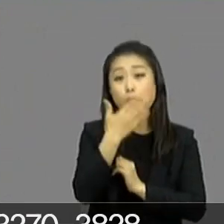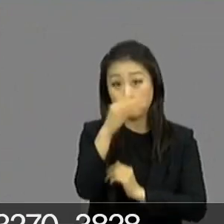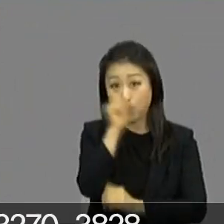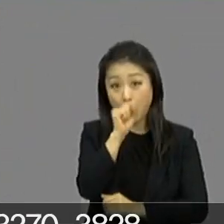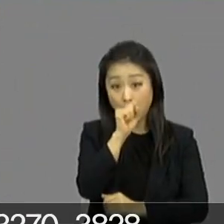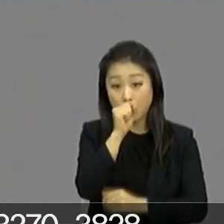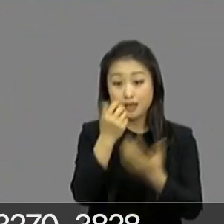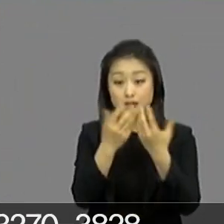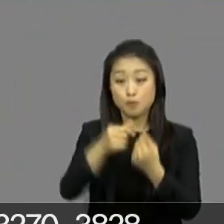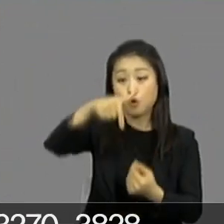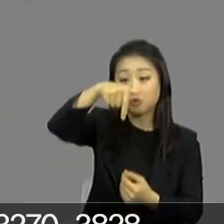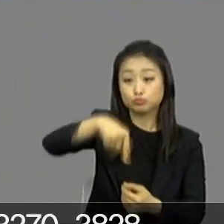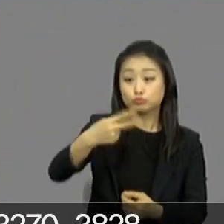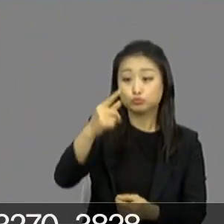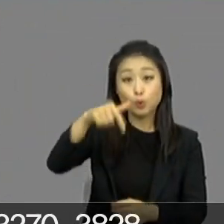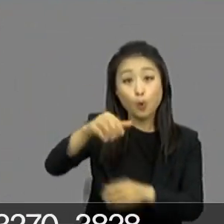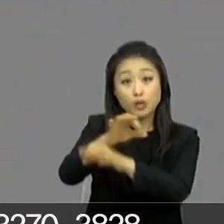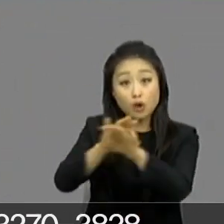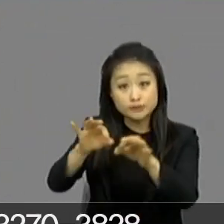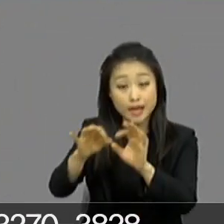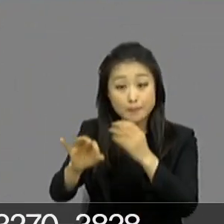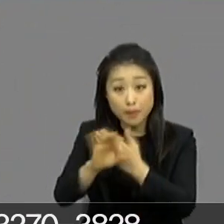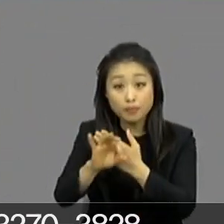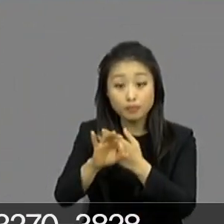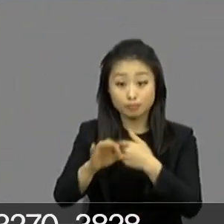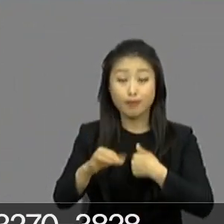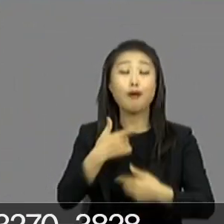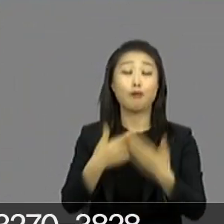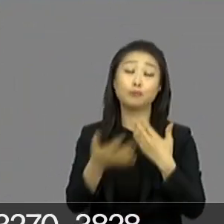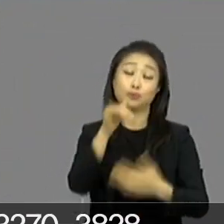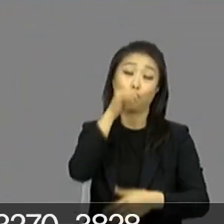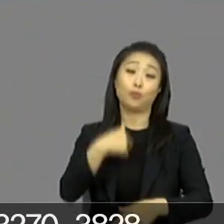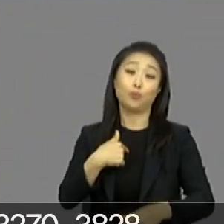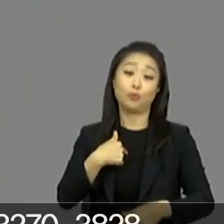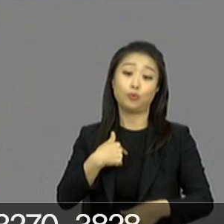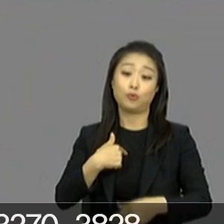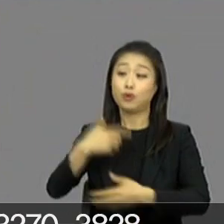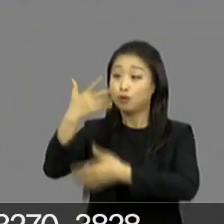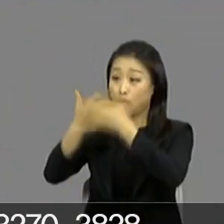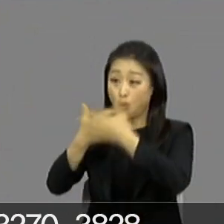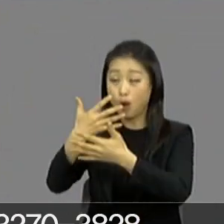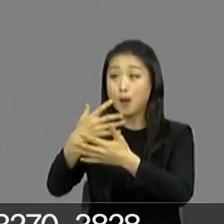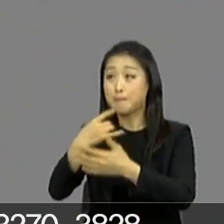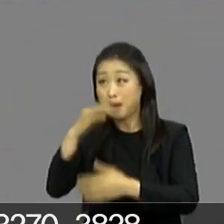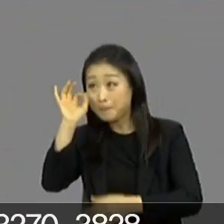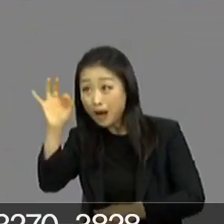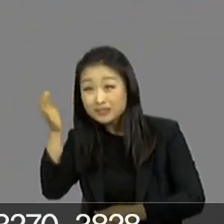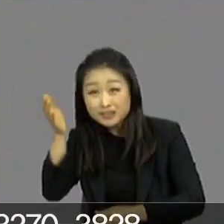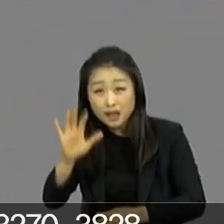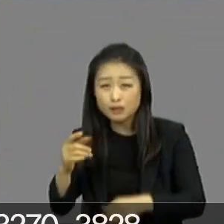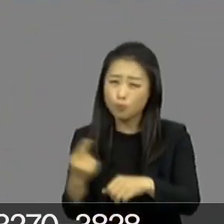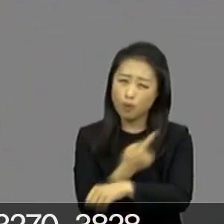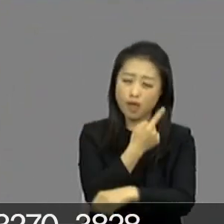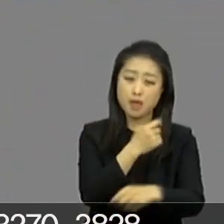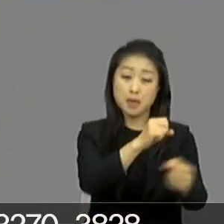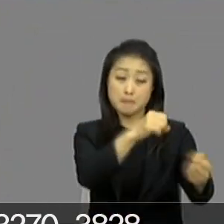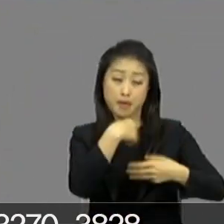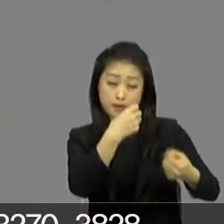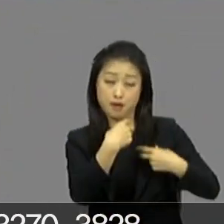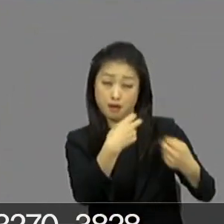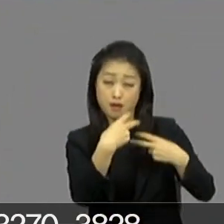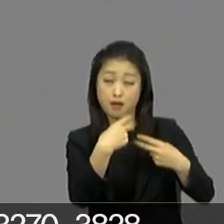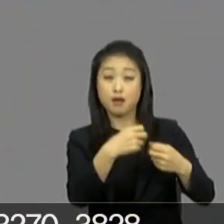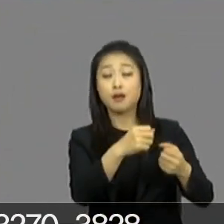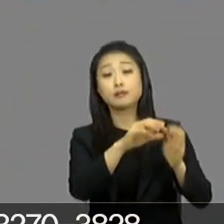은 구조 경제를 하면 저도 구도 경제 해본 적이 있습니다 많은 영화 빼놓고는 사실 맨날 게 배다리 오면 그 중에 한